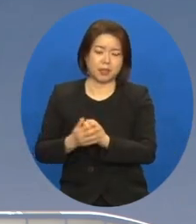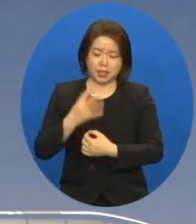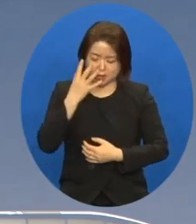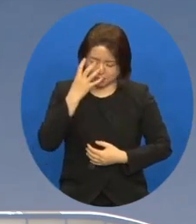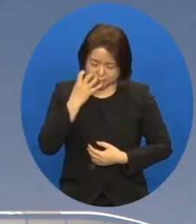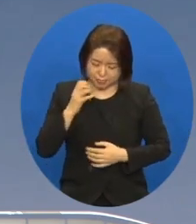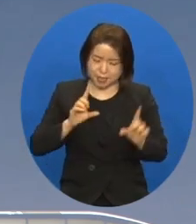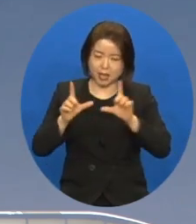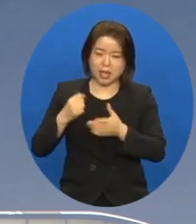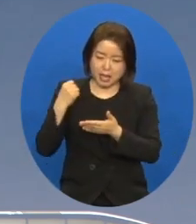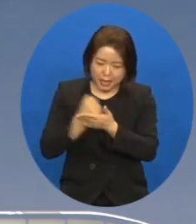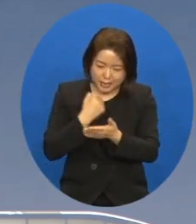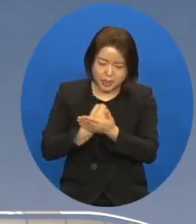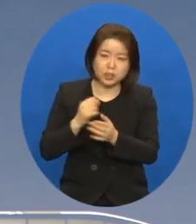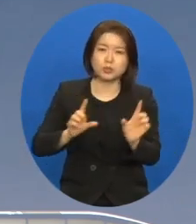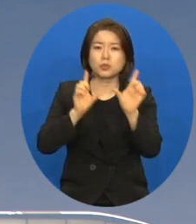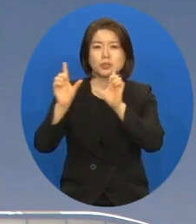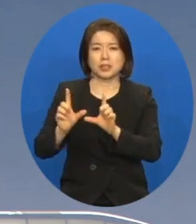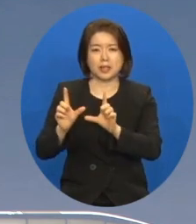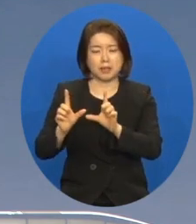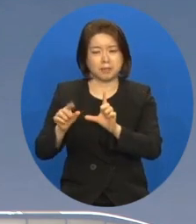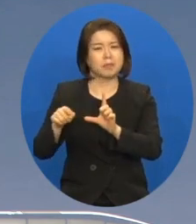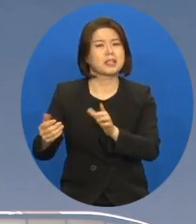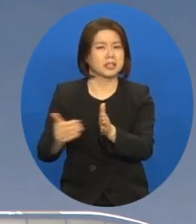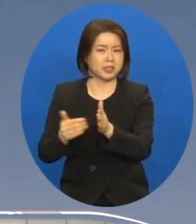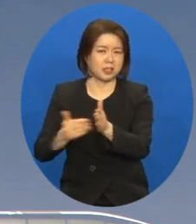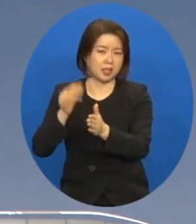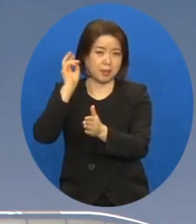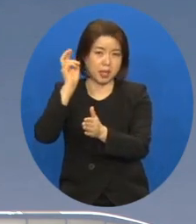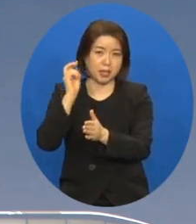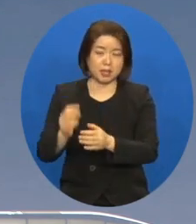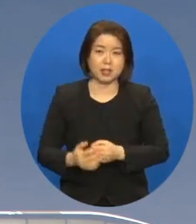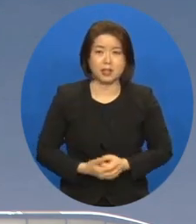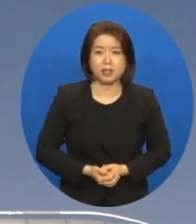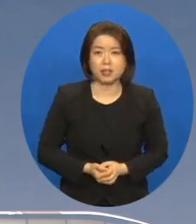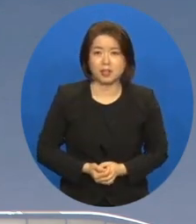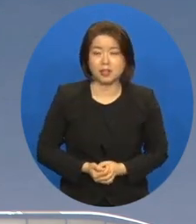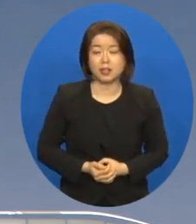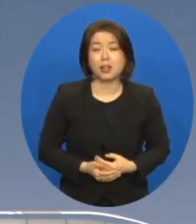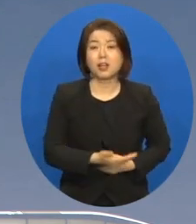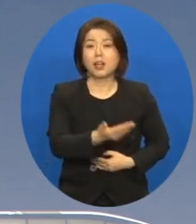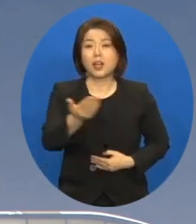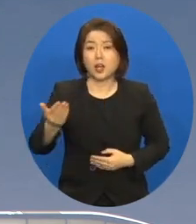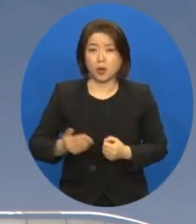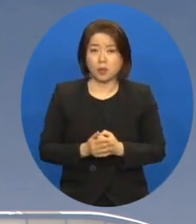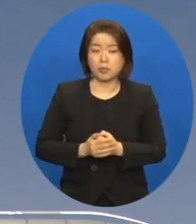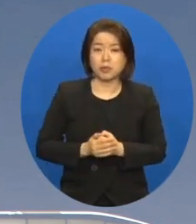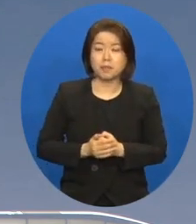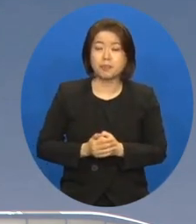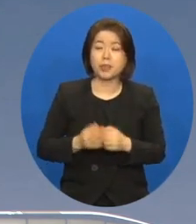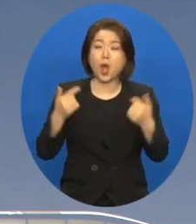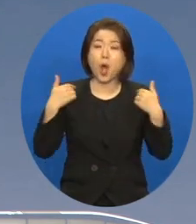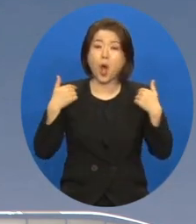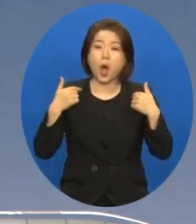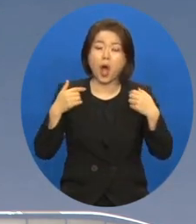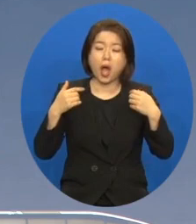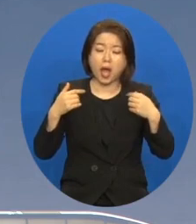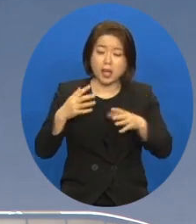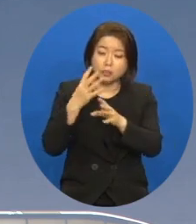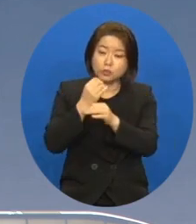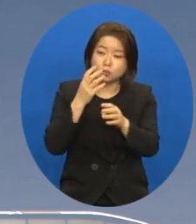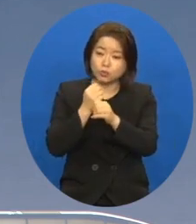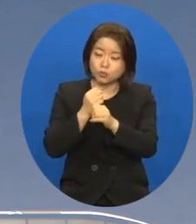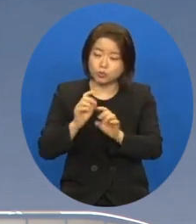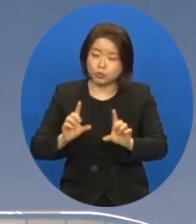비참한 삶, 아쉬운 삶을 살고 만 겁니다. 여러분 언제 죽을 날이 올지 알고